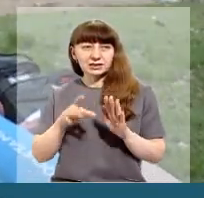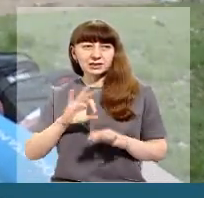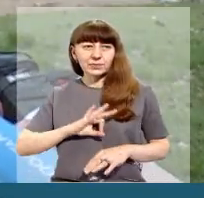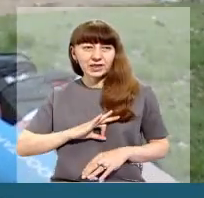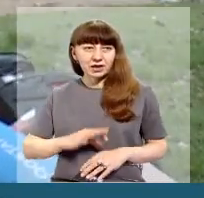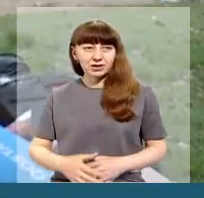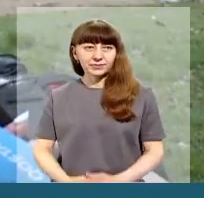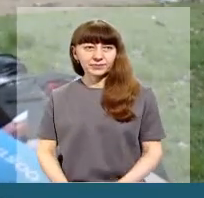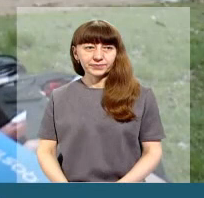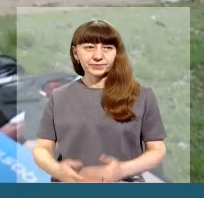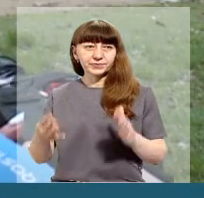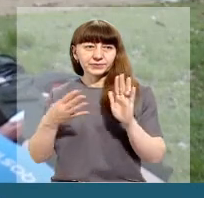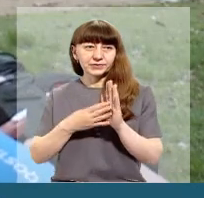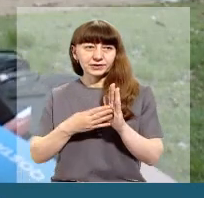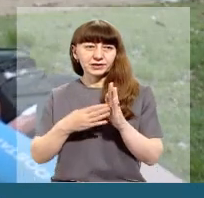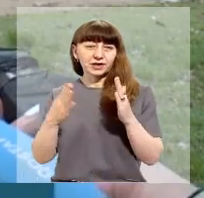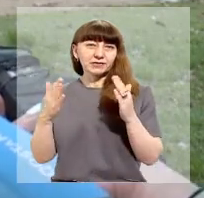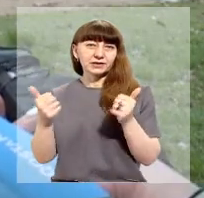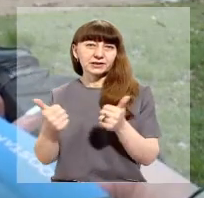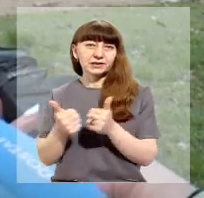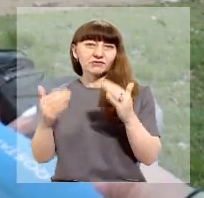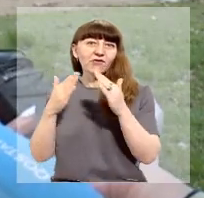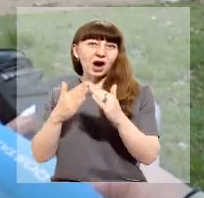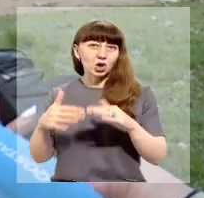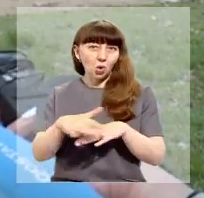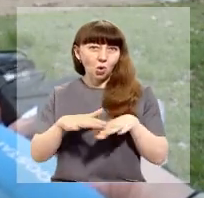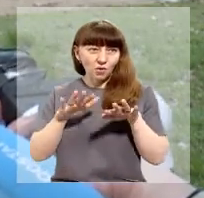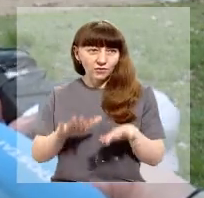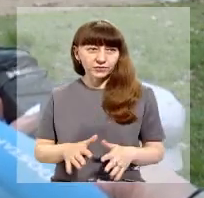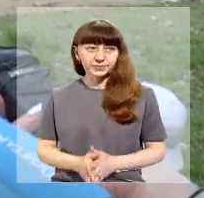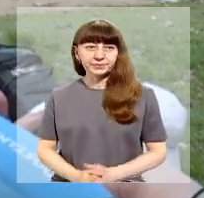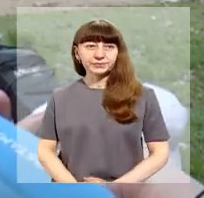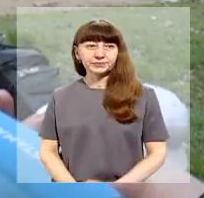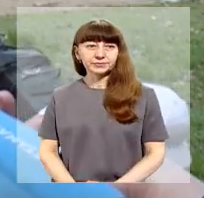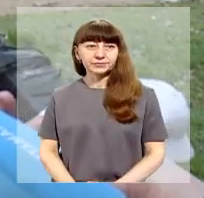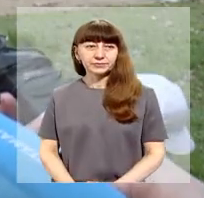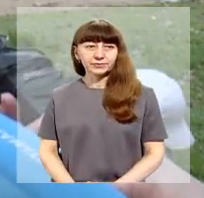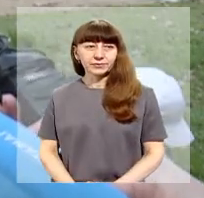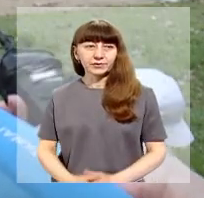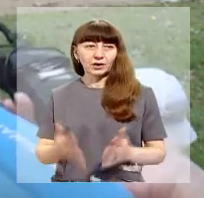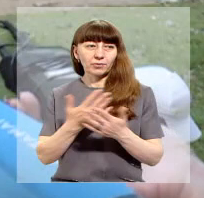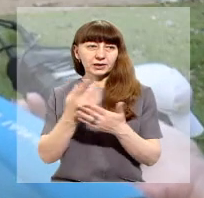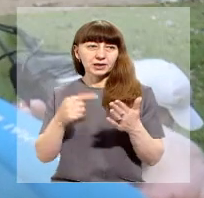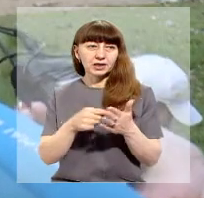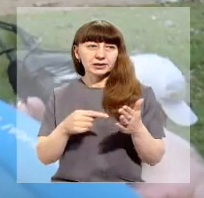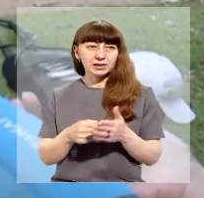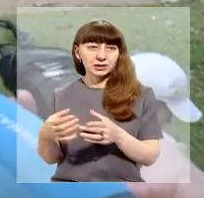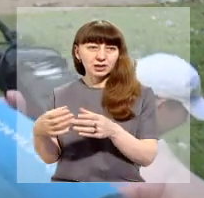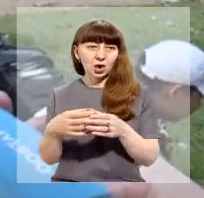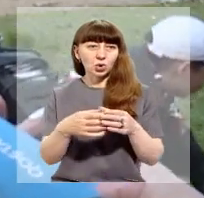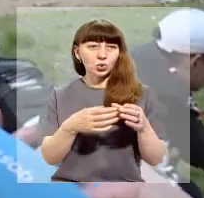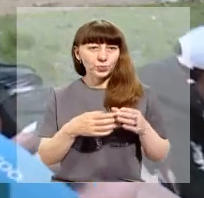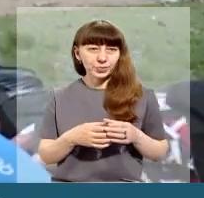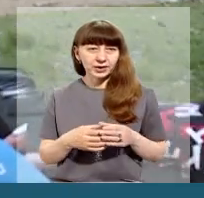дворов, которые вот мы созванивались с советом ветеранов, вот они нам доставили 9 адресов, и мы вот поделились на микрогруппы, чтобы